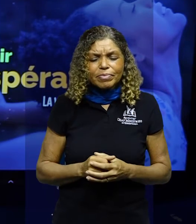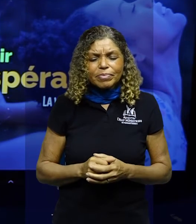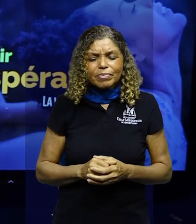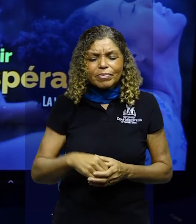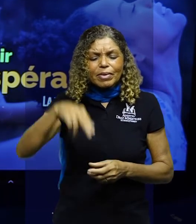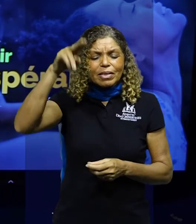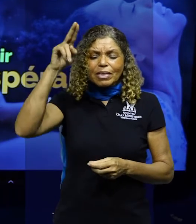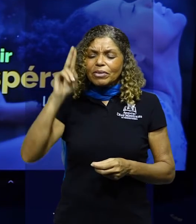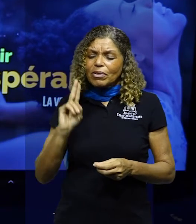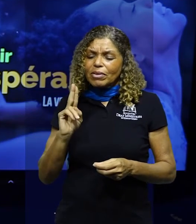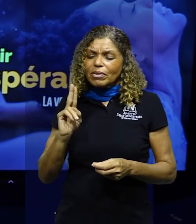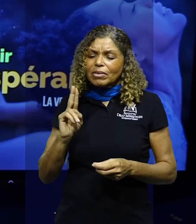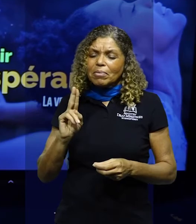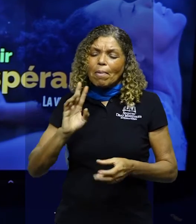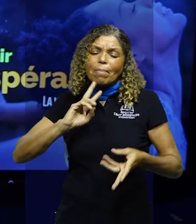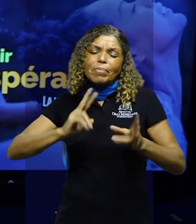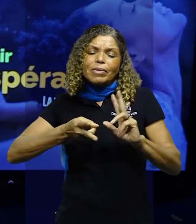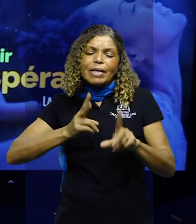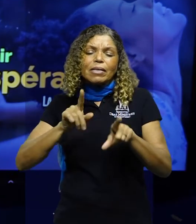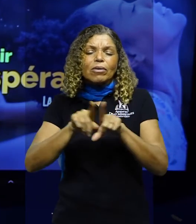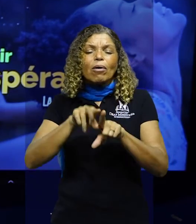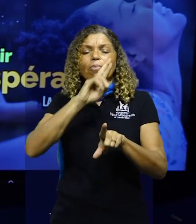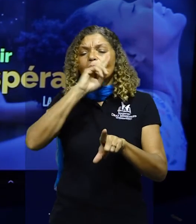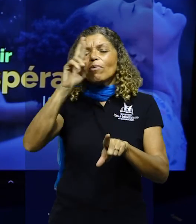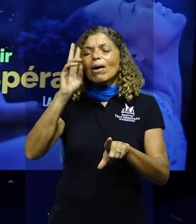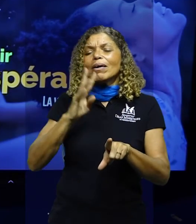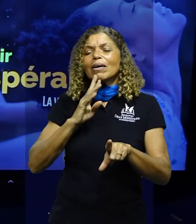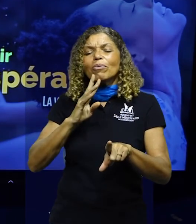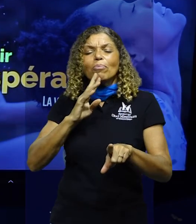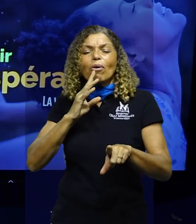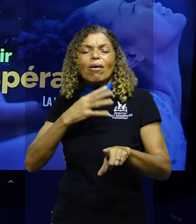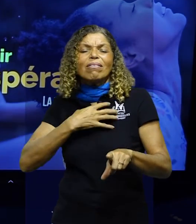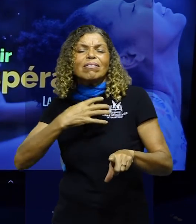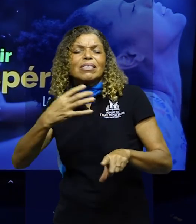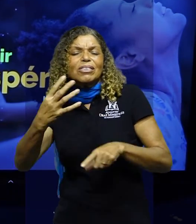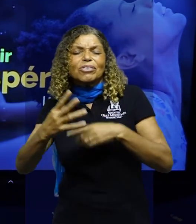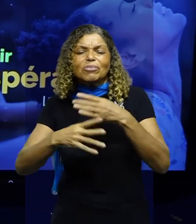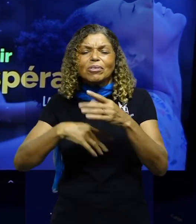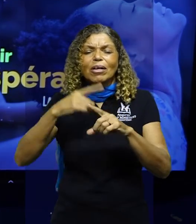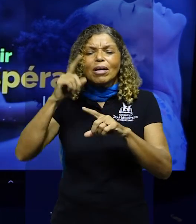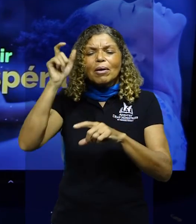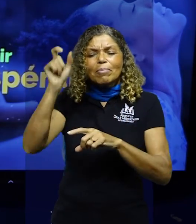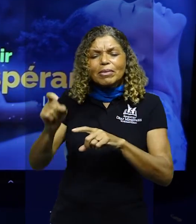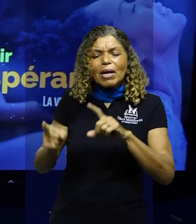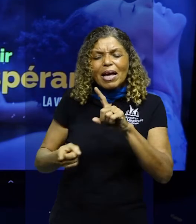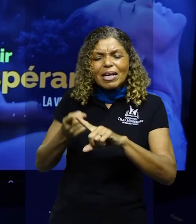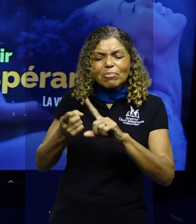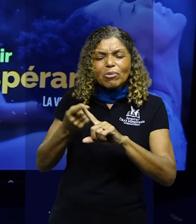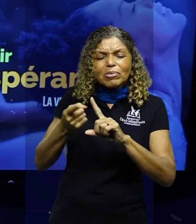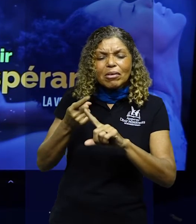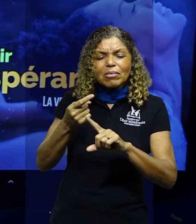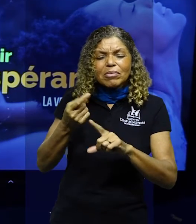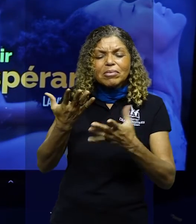soyons, peut-être comme Salomon, un roi ou un riche ou une personne importante, d'après les critères de la